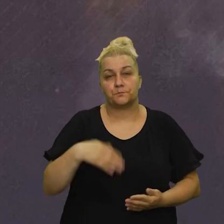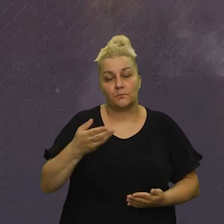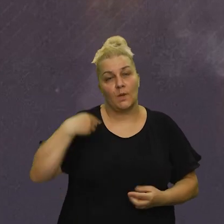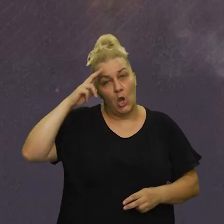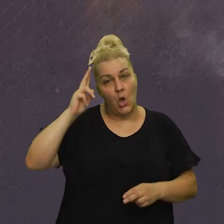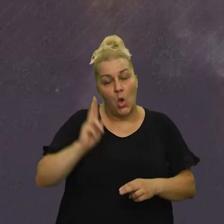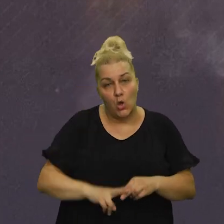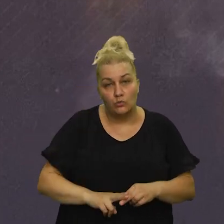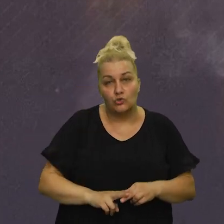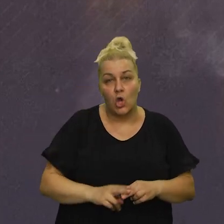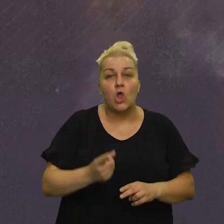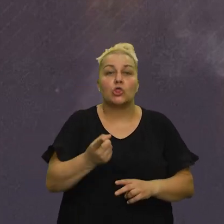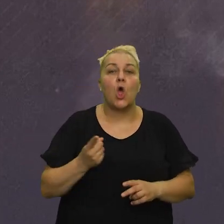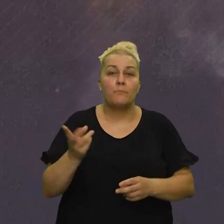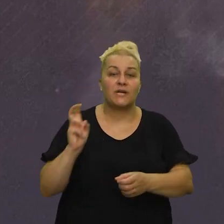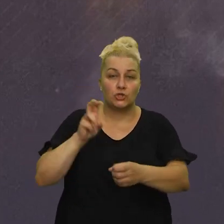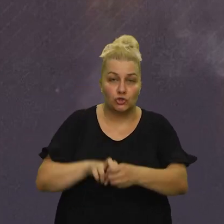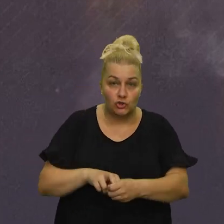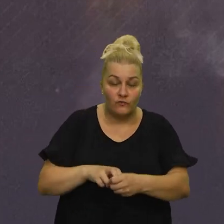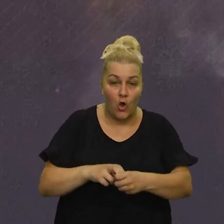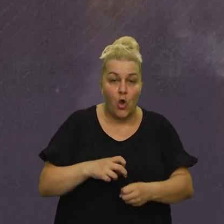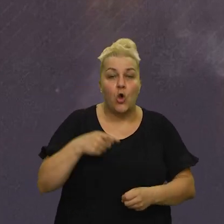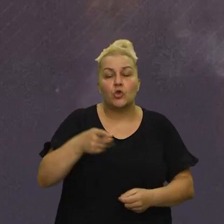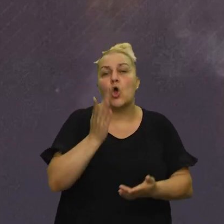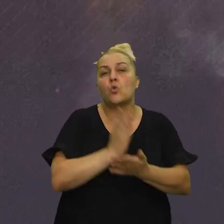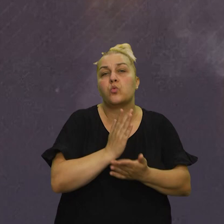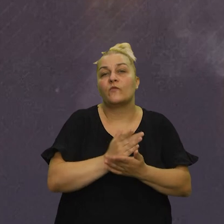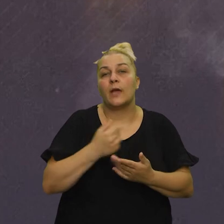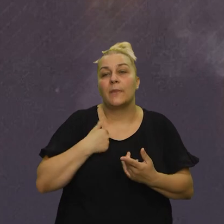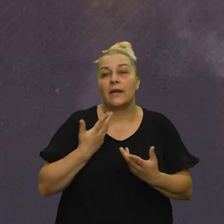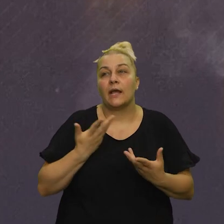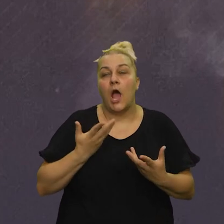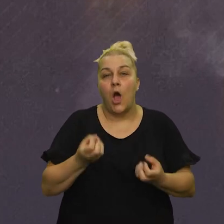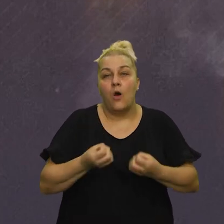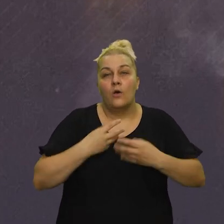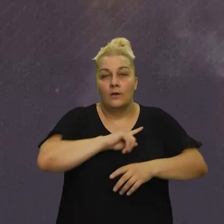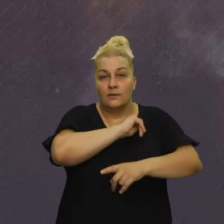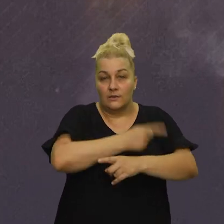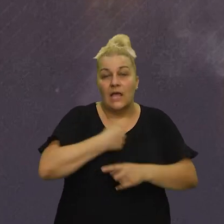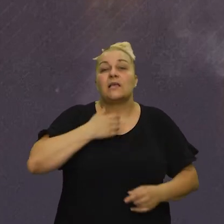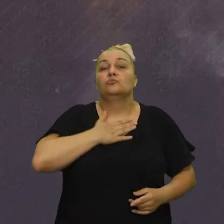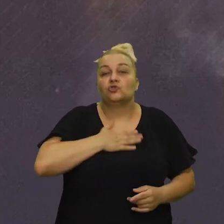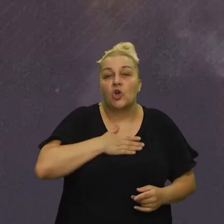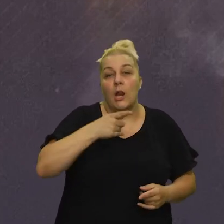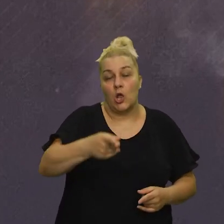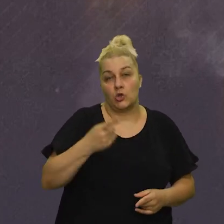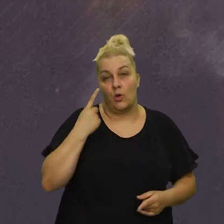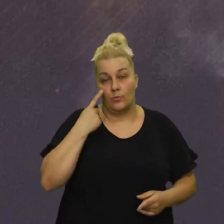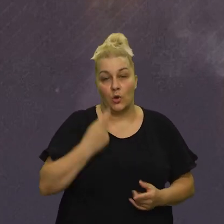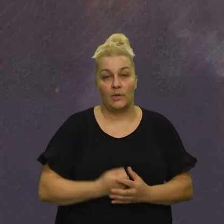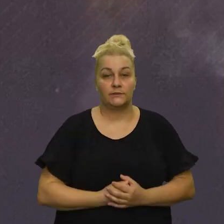odlučio ići u topništvo. To me uvijek inspiriralo i želio sam to okušati se u